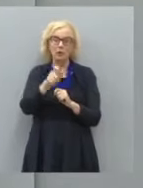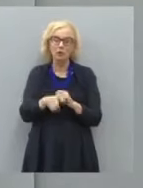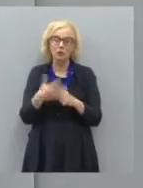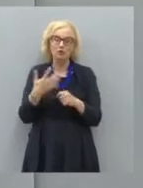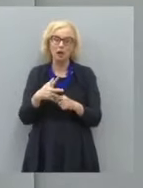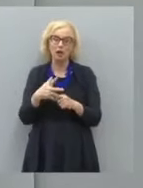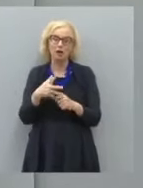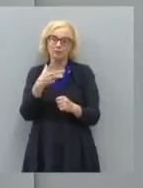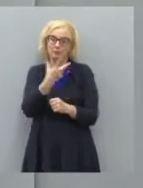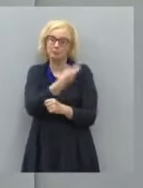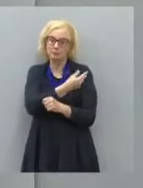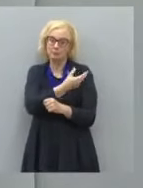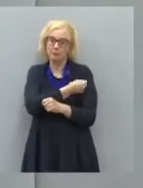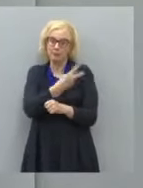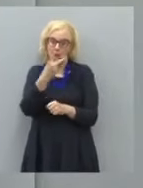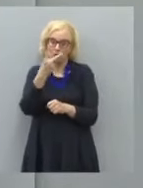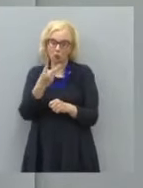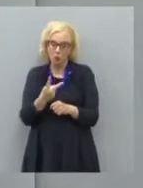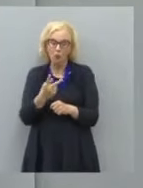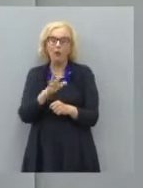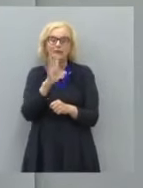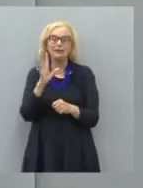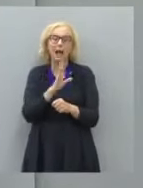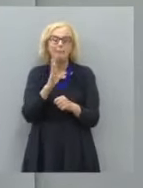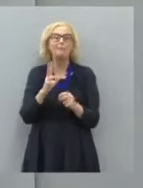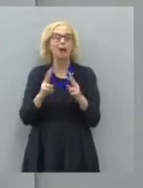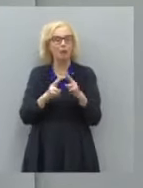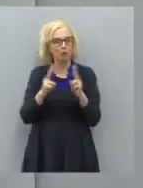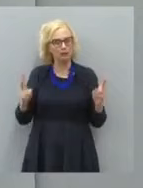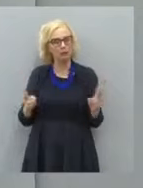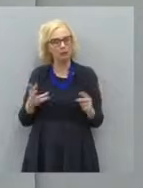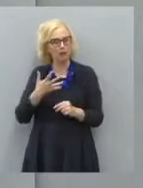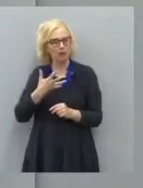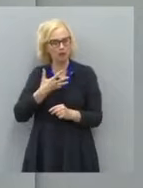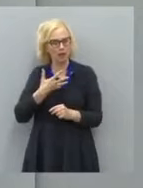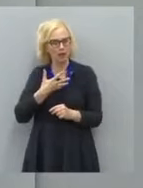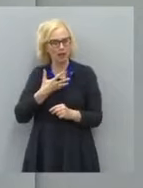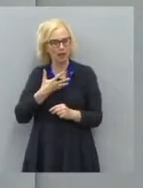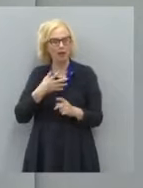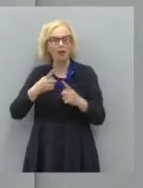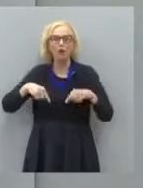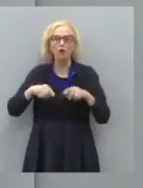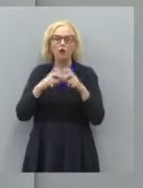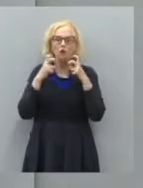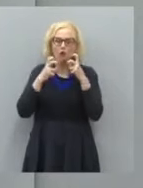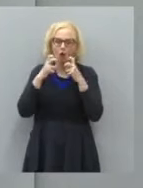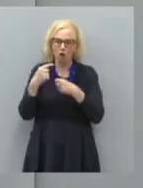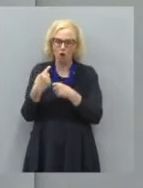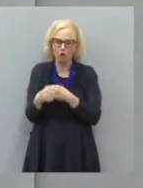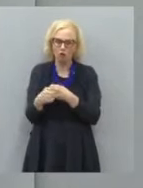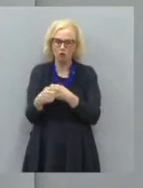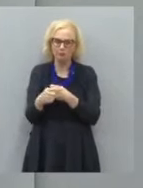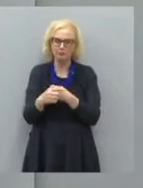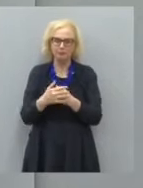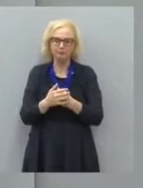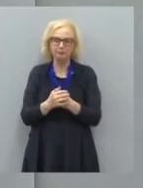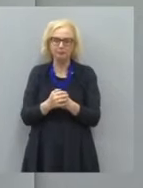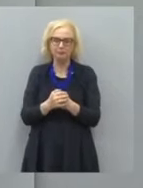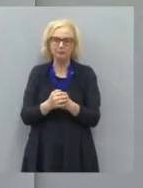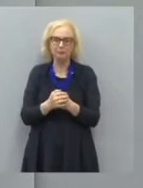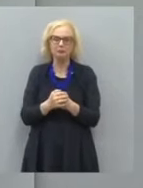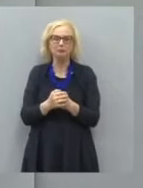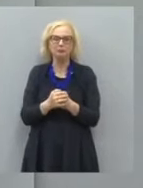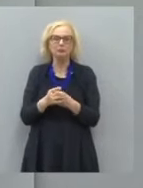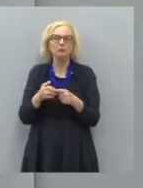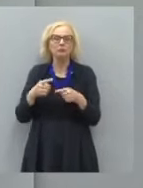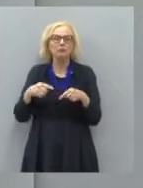sembra che questo sia protettivo dalle indagini preliminari per cui stiamo cercando di fare questo stiamo anche cercando di permettere